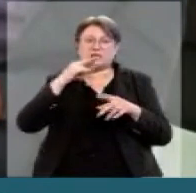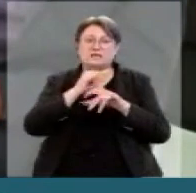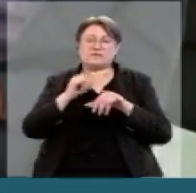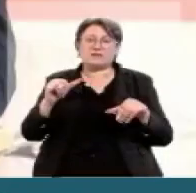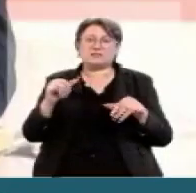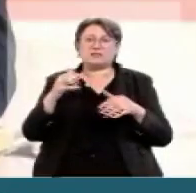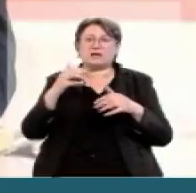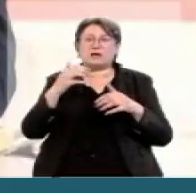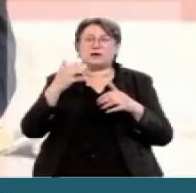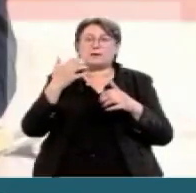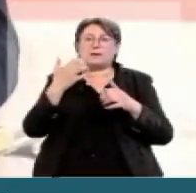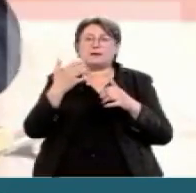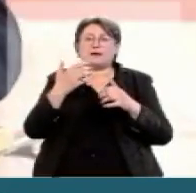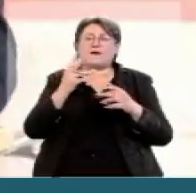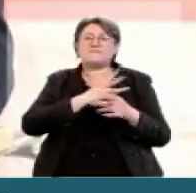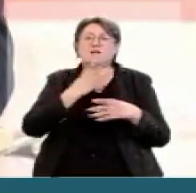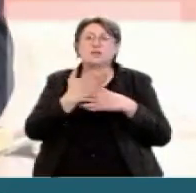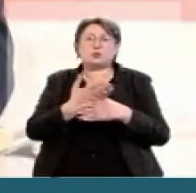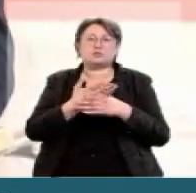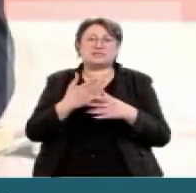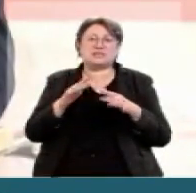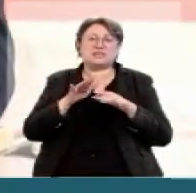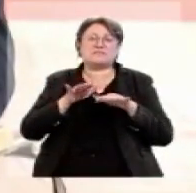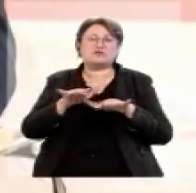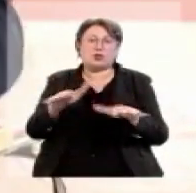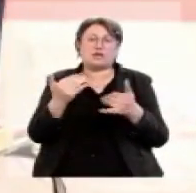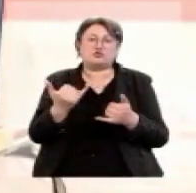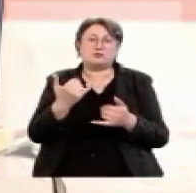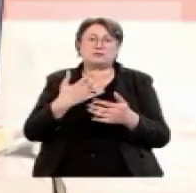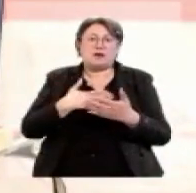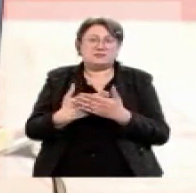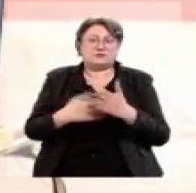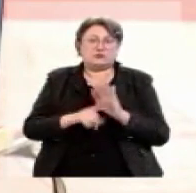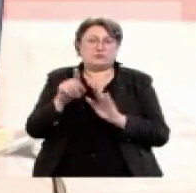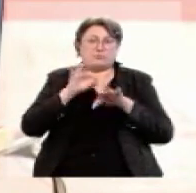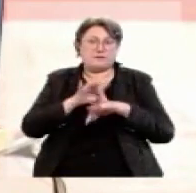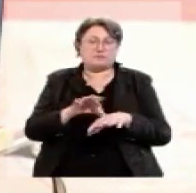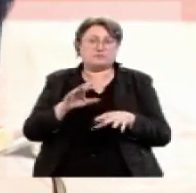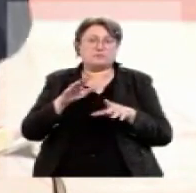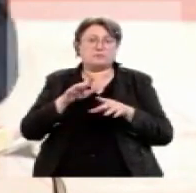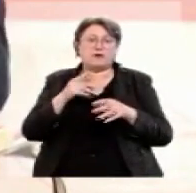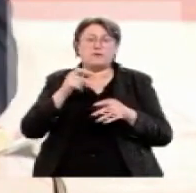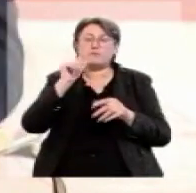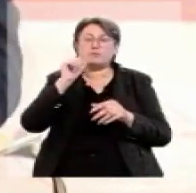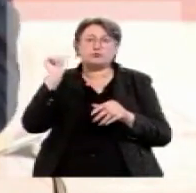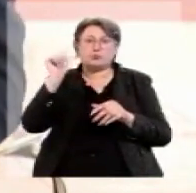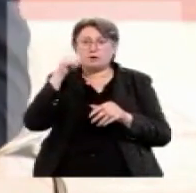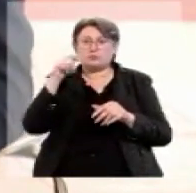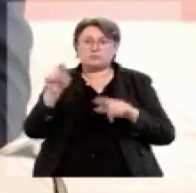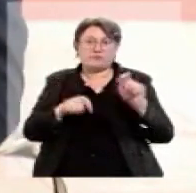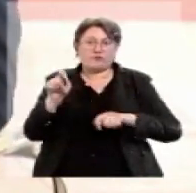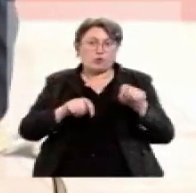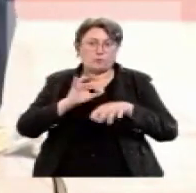кетті. Қазір волонтерлық қозғалыс қарқынды. Былтыр форум өткізіп едік, ал биыл ол халықаралық деңгейде